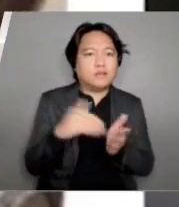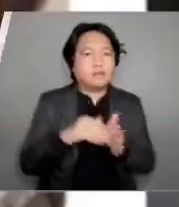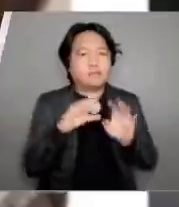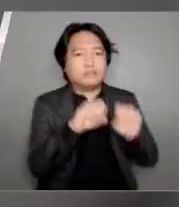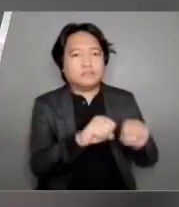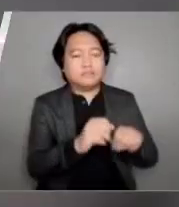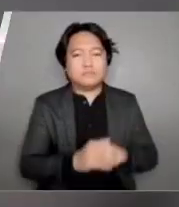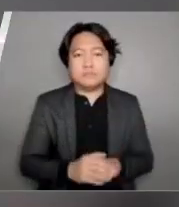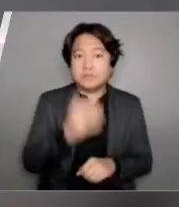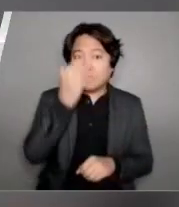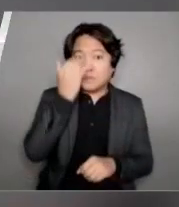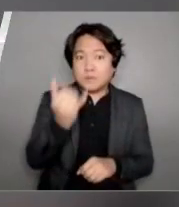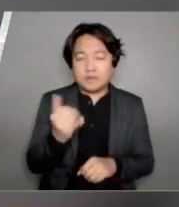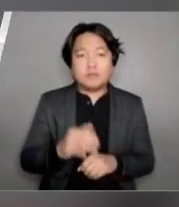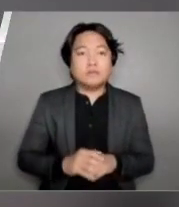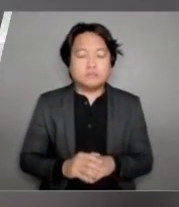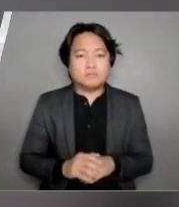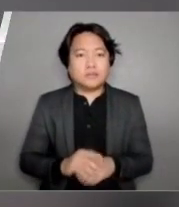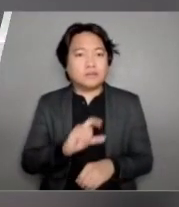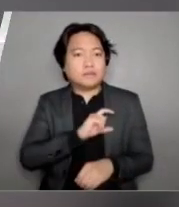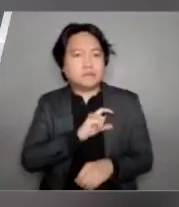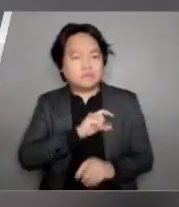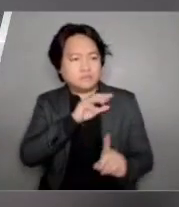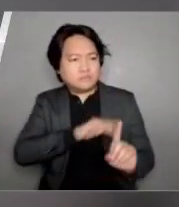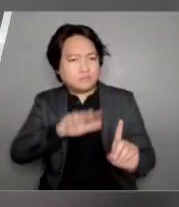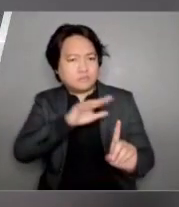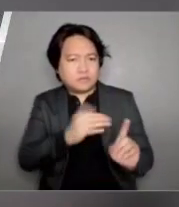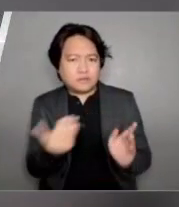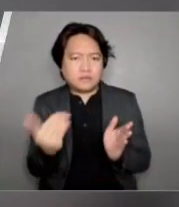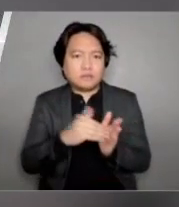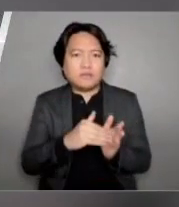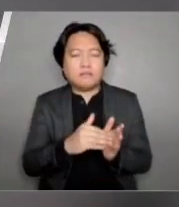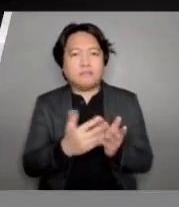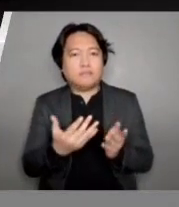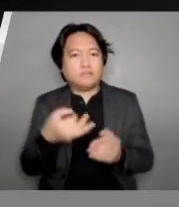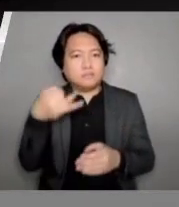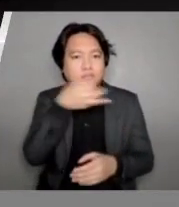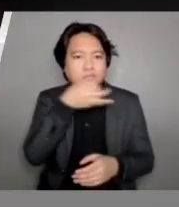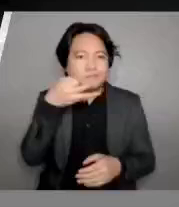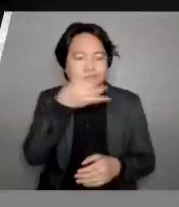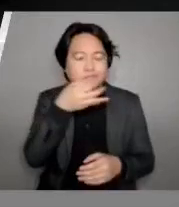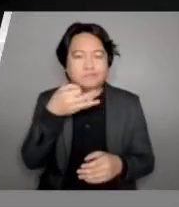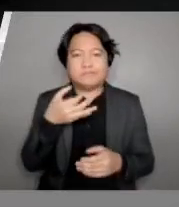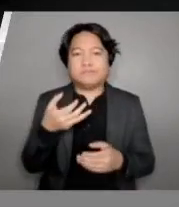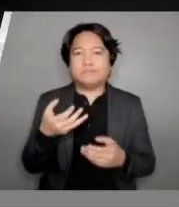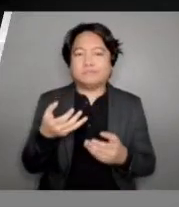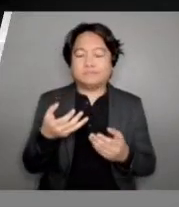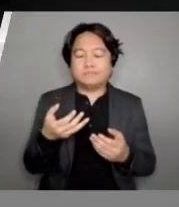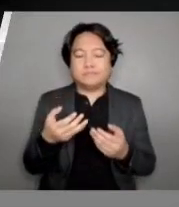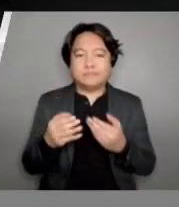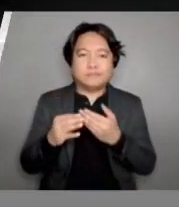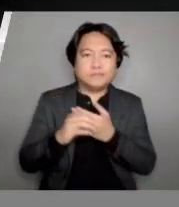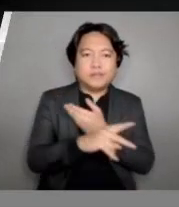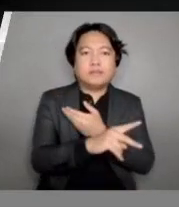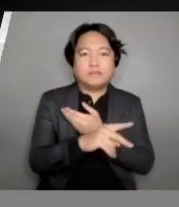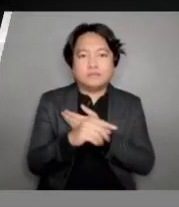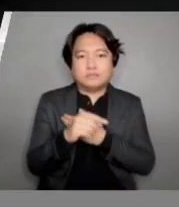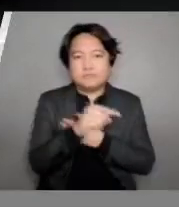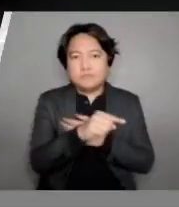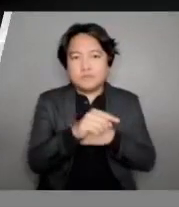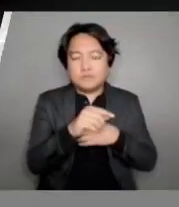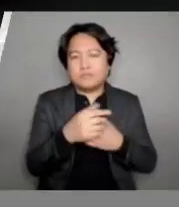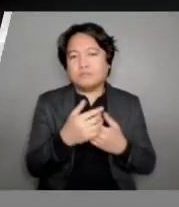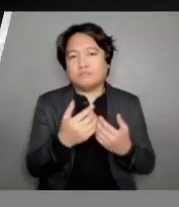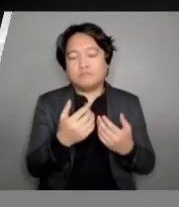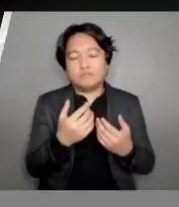bumalik siya. Kaya matagal nang minamanman nito, meron tayong mga assets na tinuturo na ito yung bumalik siya sa